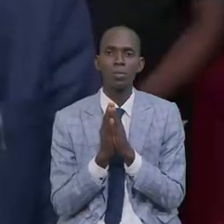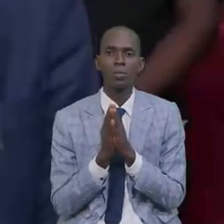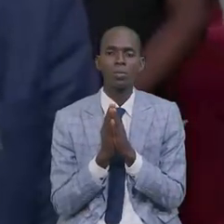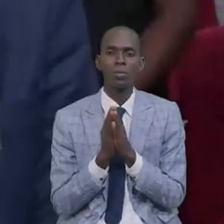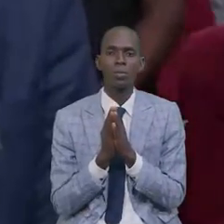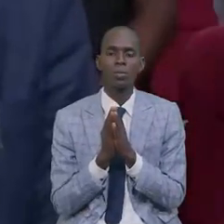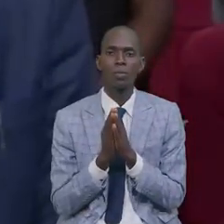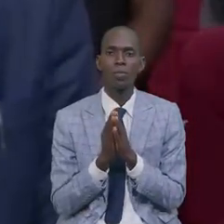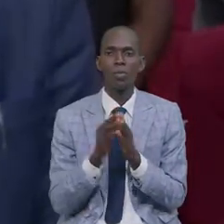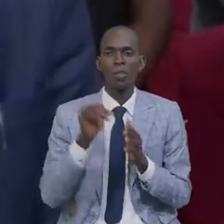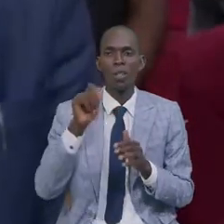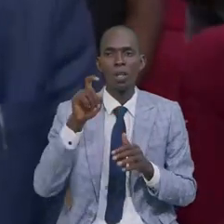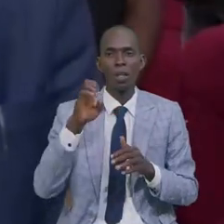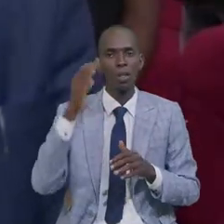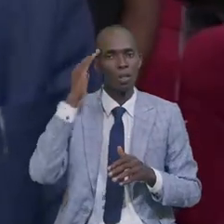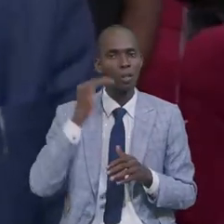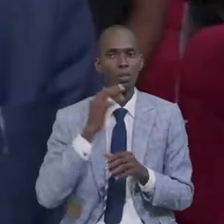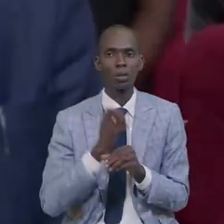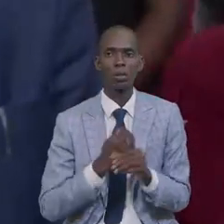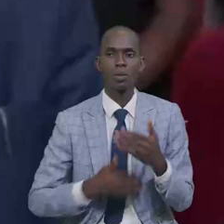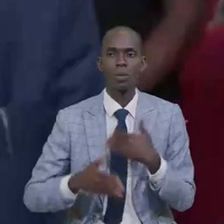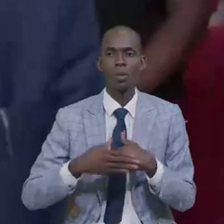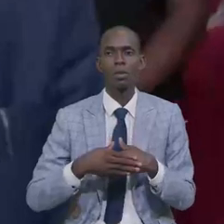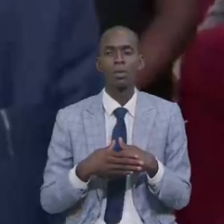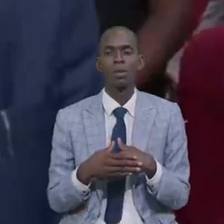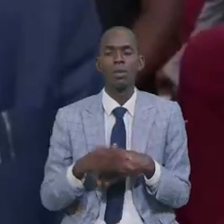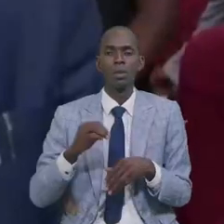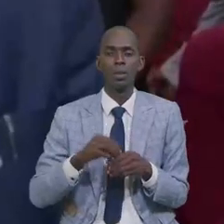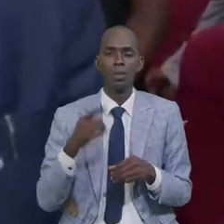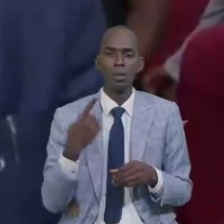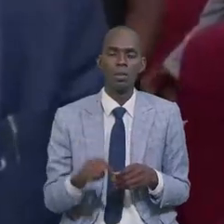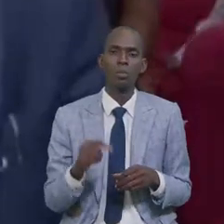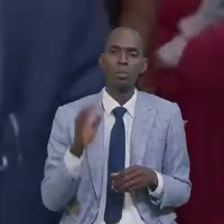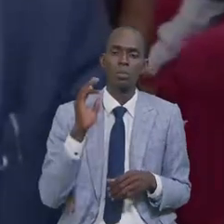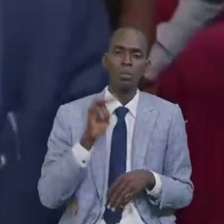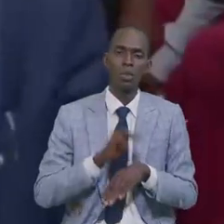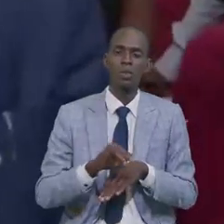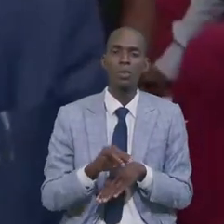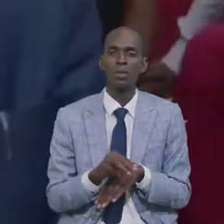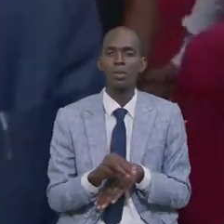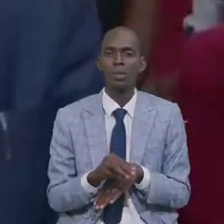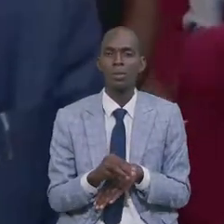Le fer de la rage, recouvrez dans le ministère.